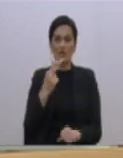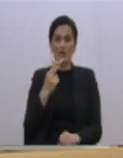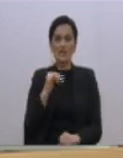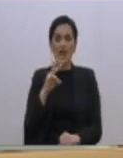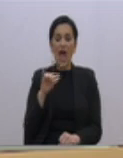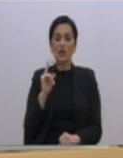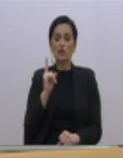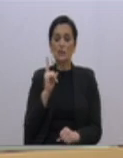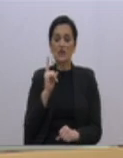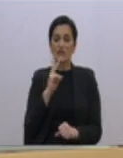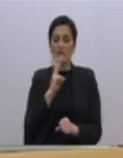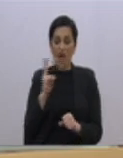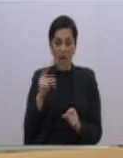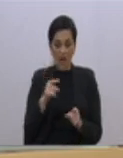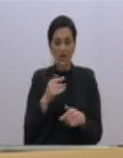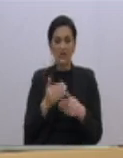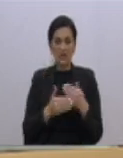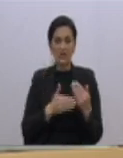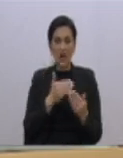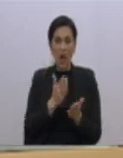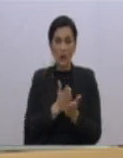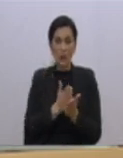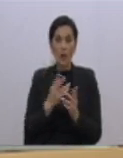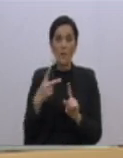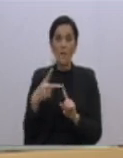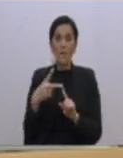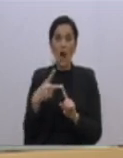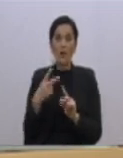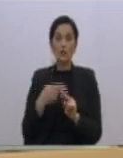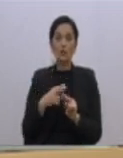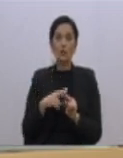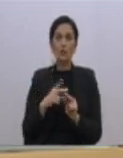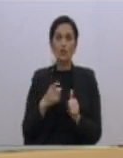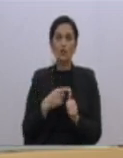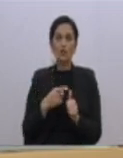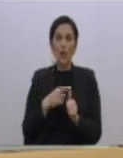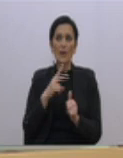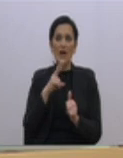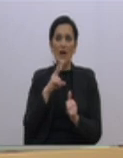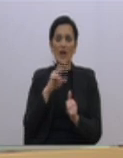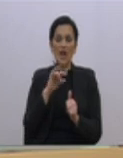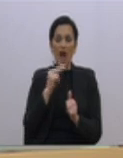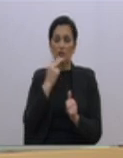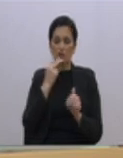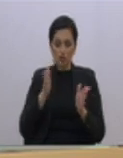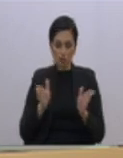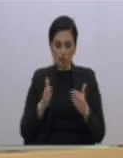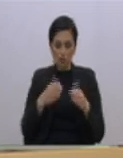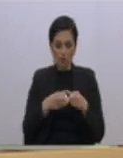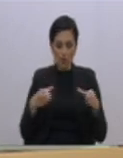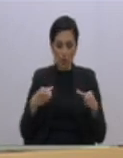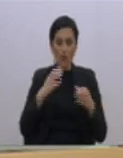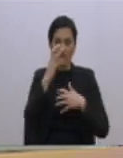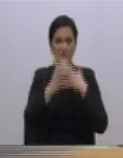პირველ კლასელებისათვის და წარმატებით მიმდინარეობს. და მეორე, ეს არის ეგრეთ წოდებული lunch box-ები, რომლის საერთაშორისო გამოცდილებაც